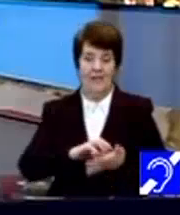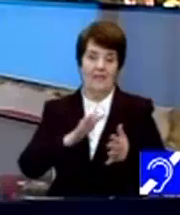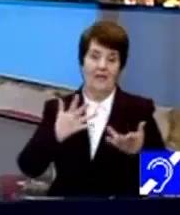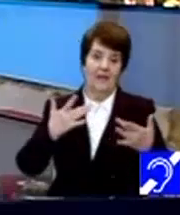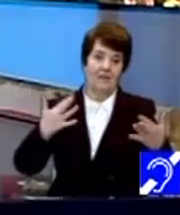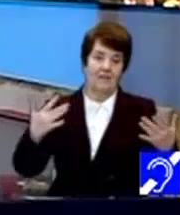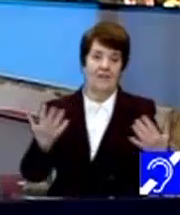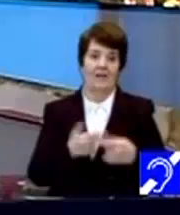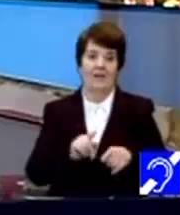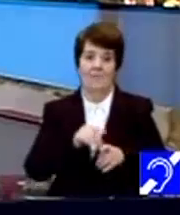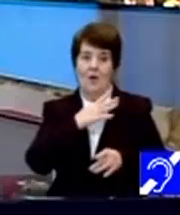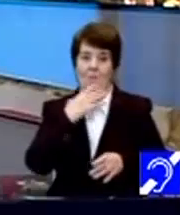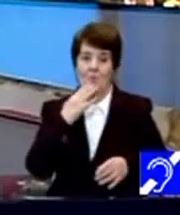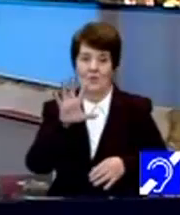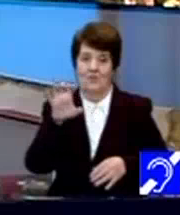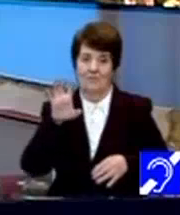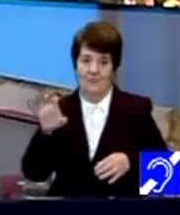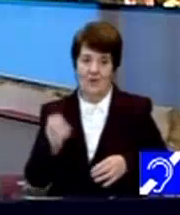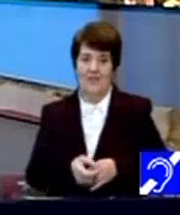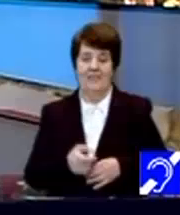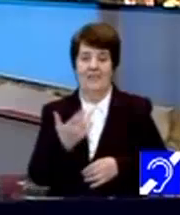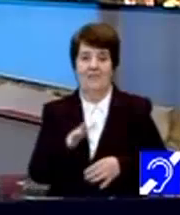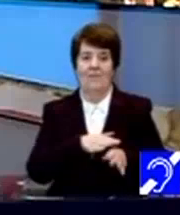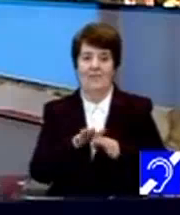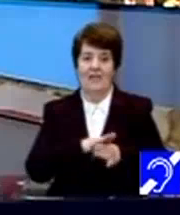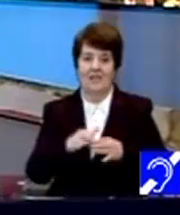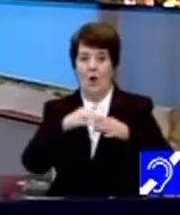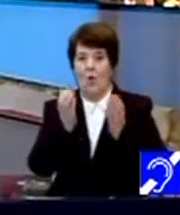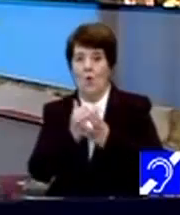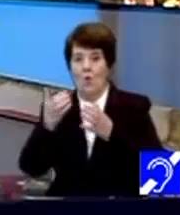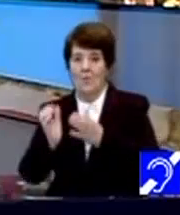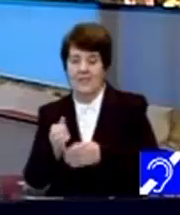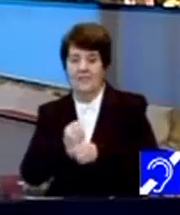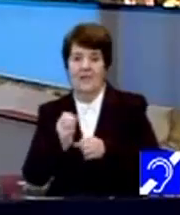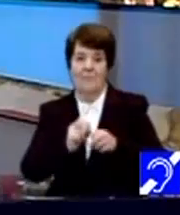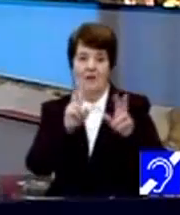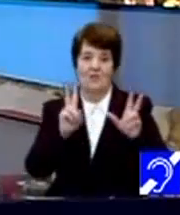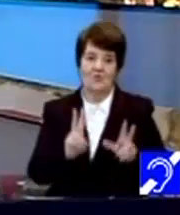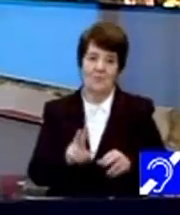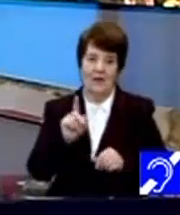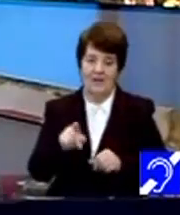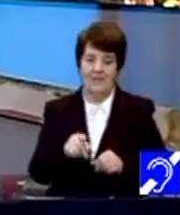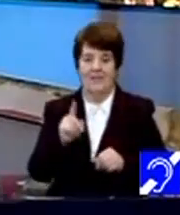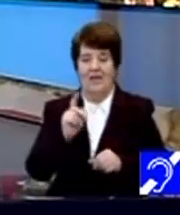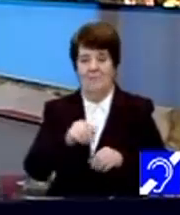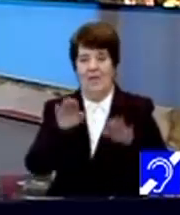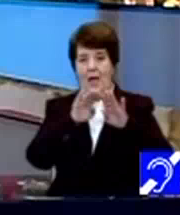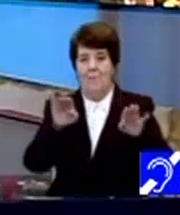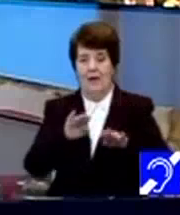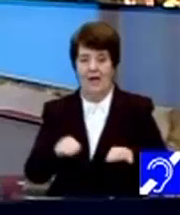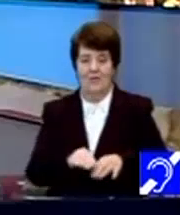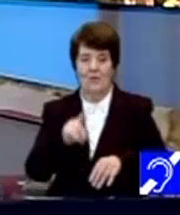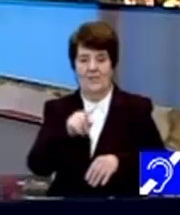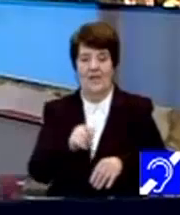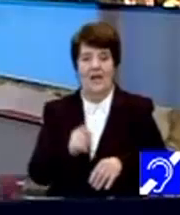Colorate, aurii, mari sau mici, dar mai nou cu fotografii sau logo-uri personalizate, globulețele reprezintă principalul decor de pe bradul de